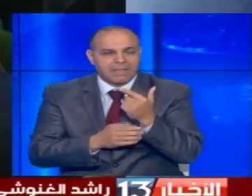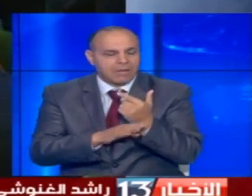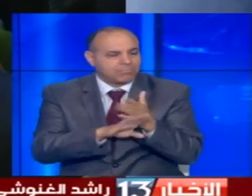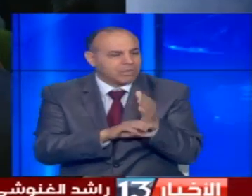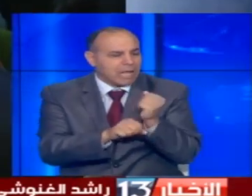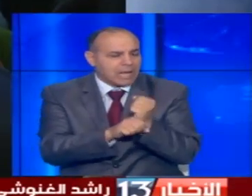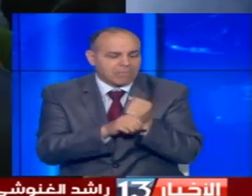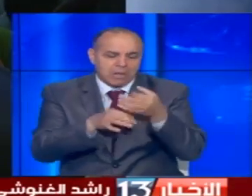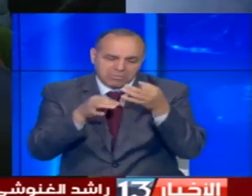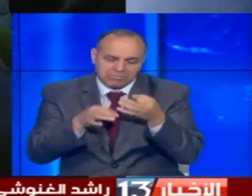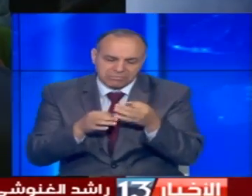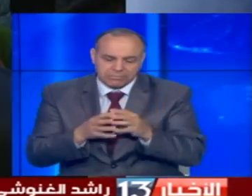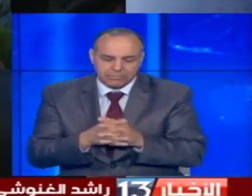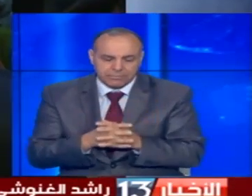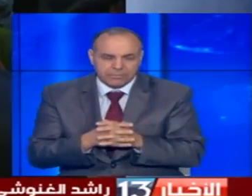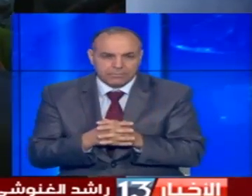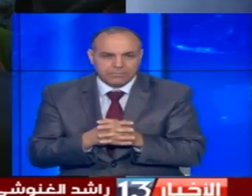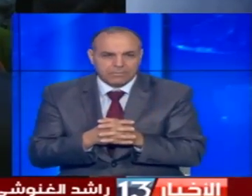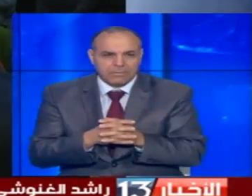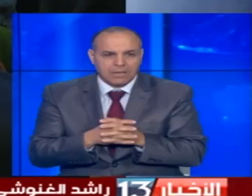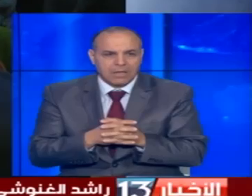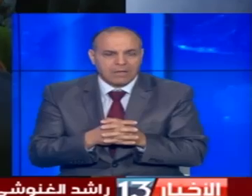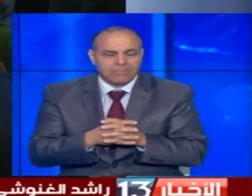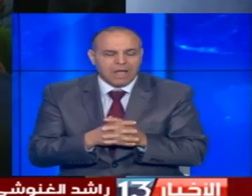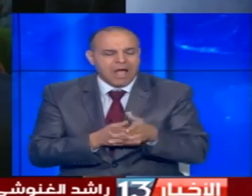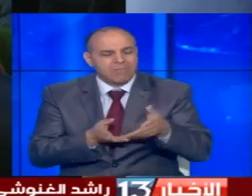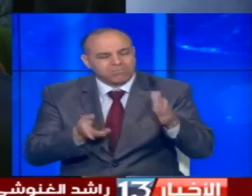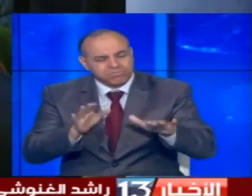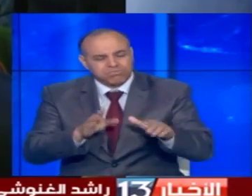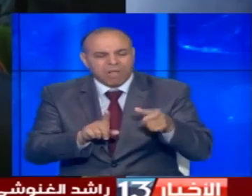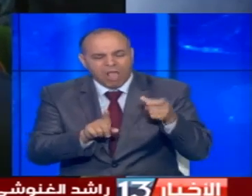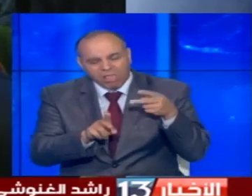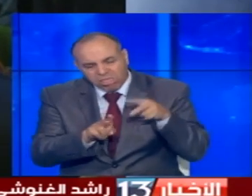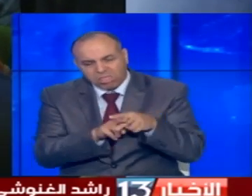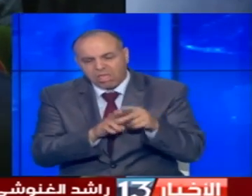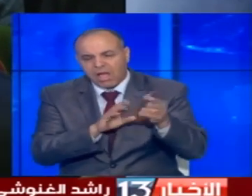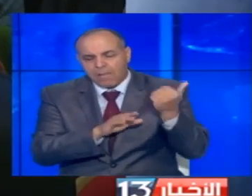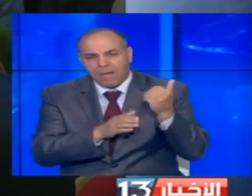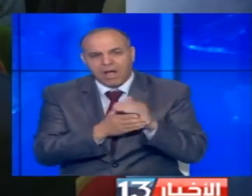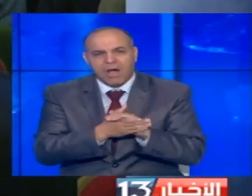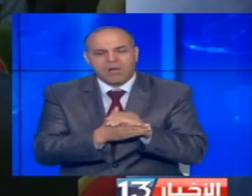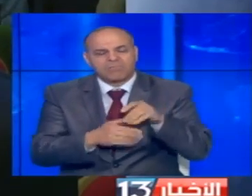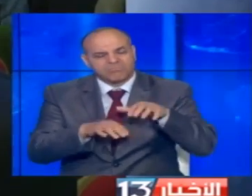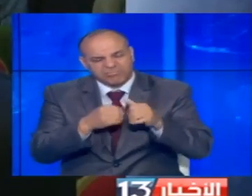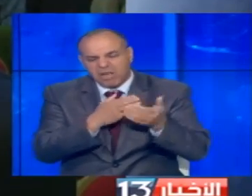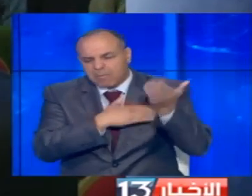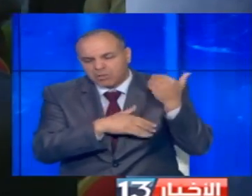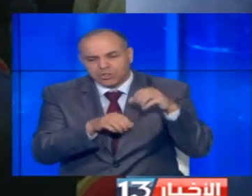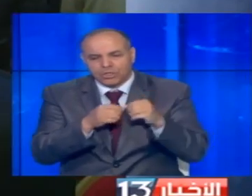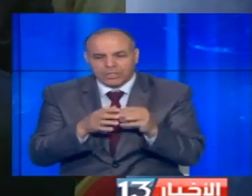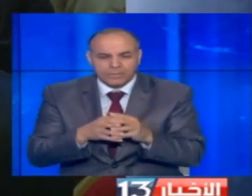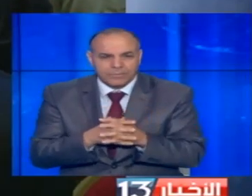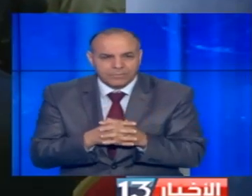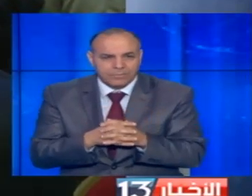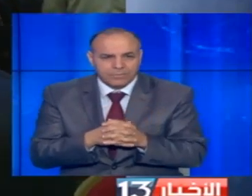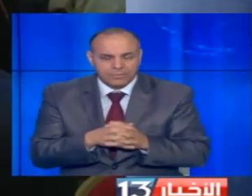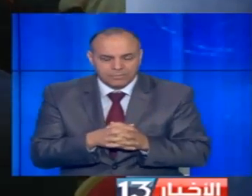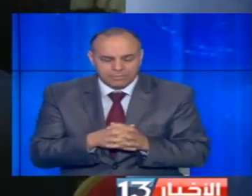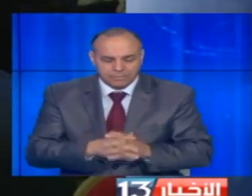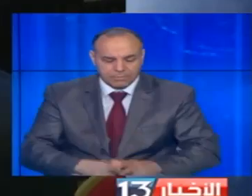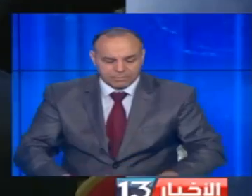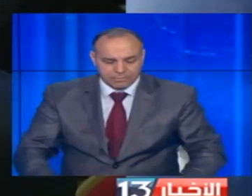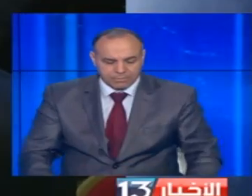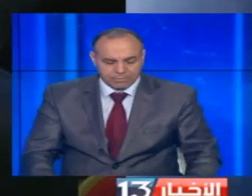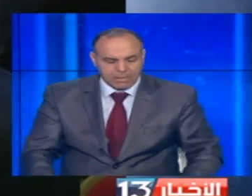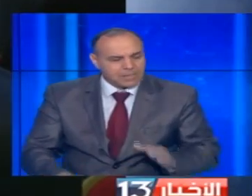عملها لا شك في انصاف الضحايا في جبر الاضرار